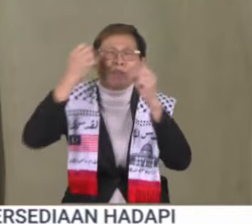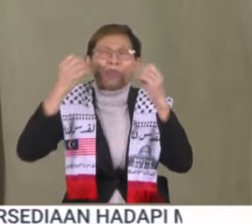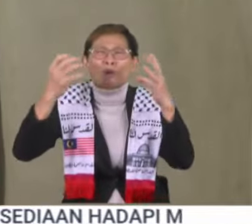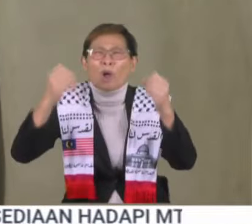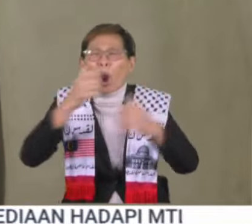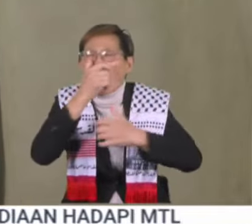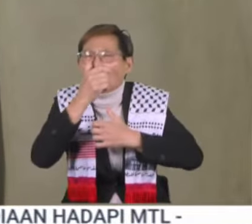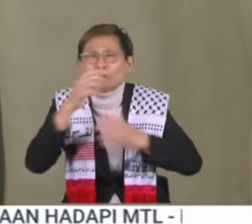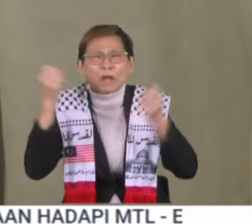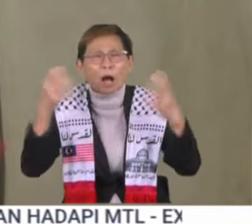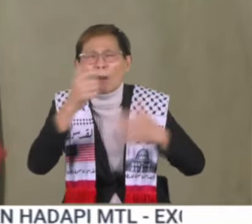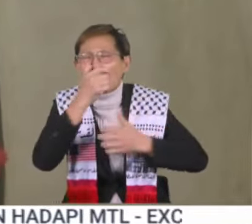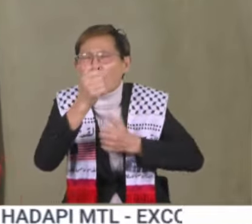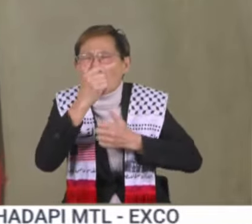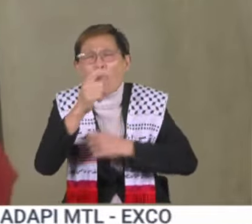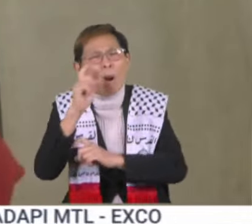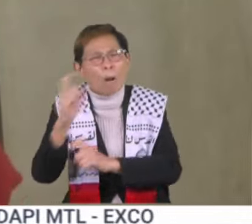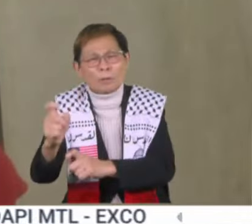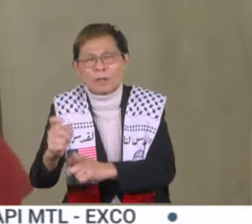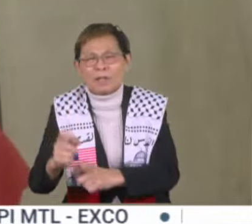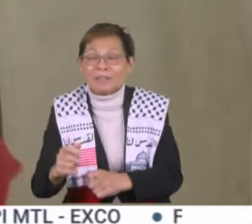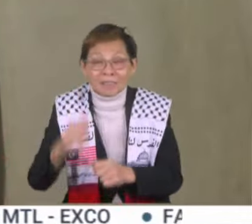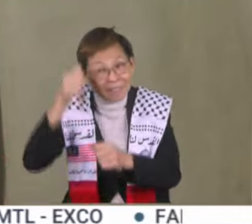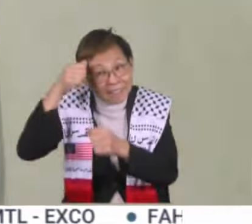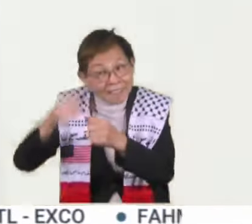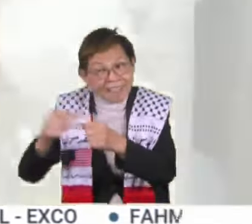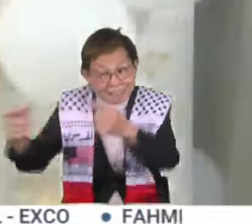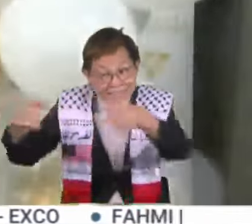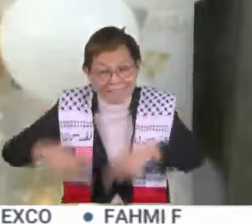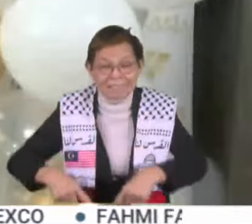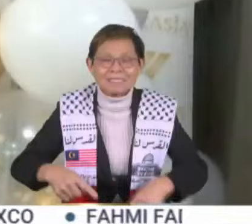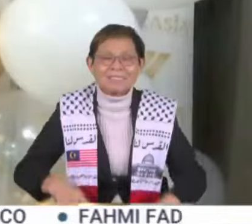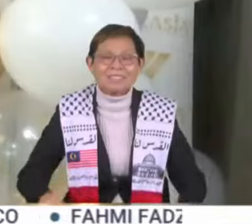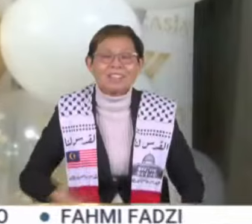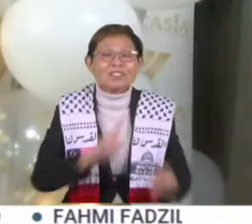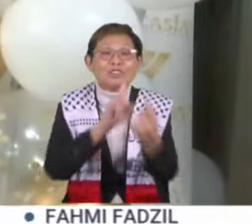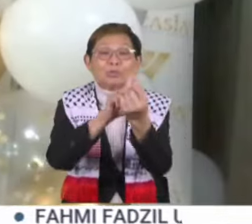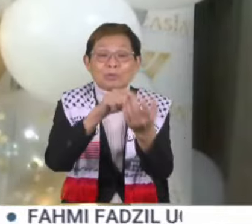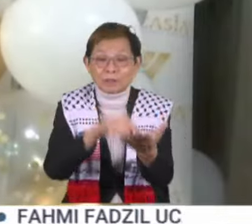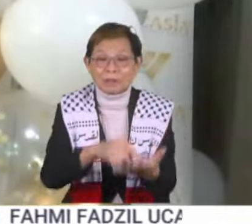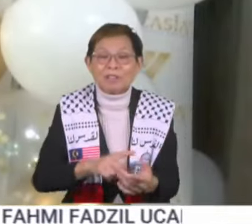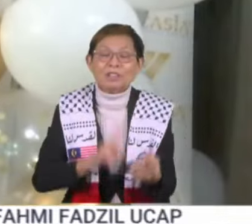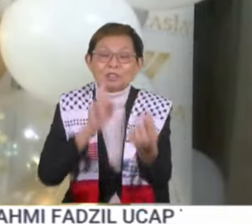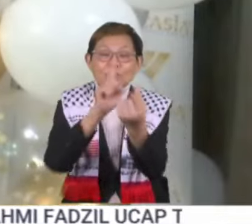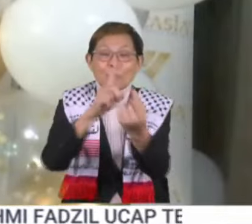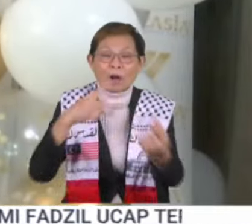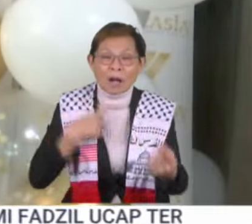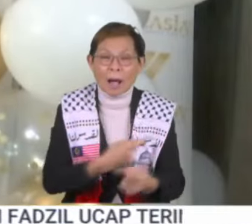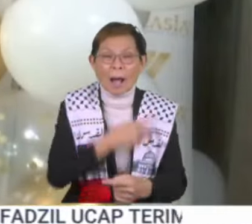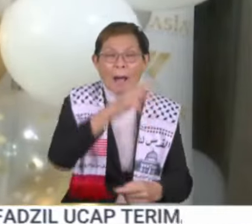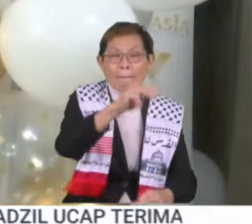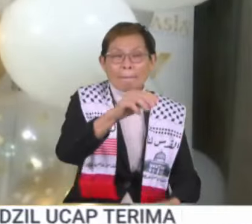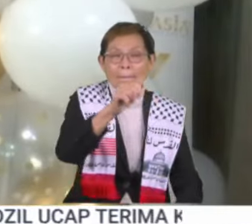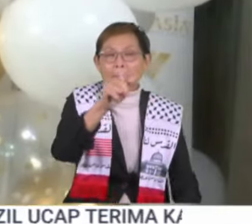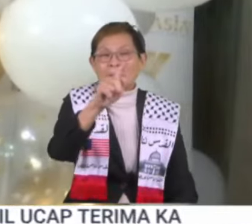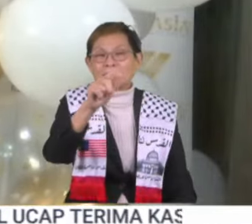hadiah-hadiah yang menarik. Jangan lupa datang. InsyaAllah kita jumpa di sana. Jumpa kami Mata.